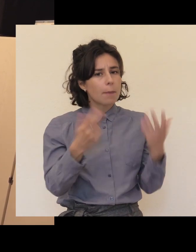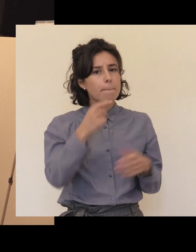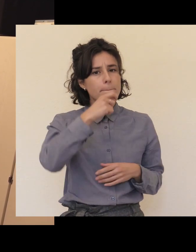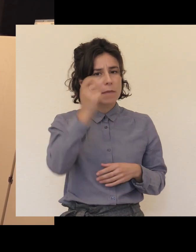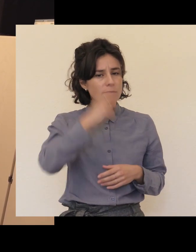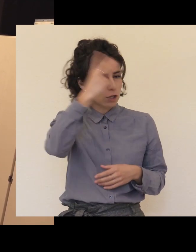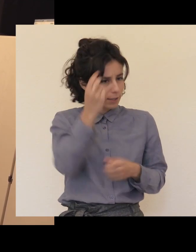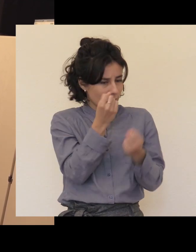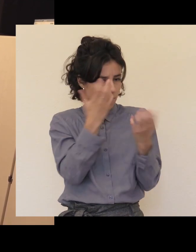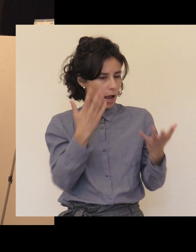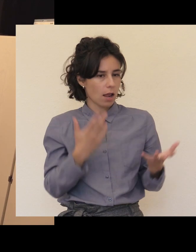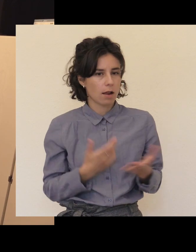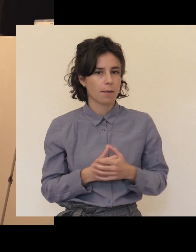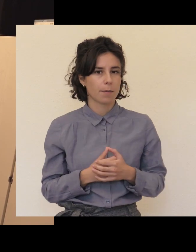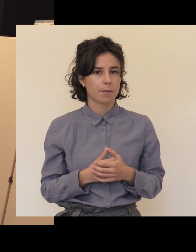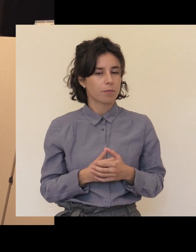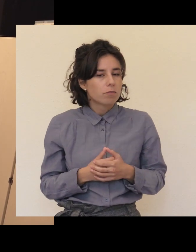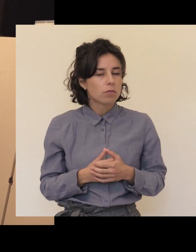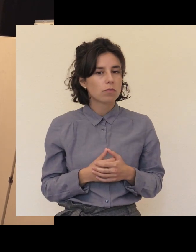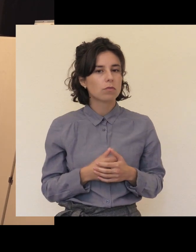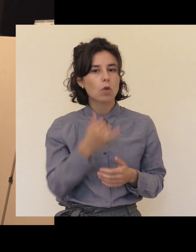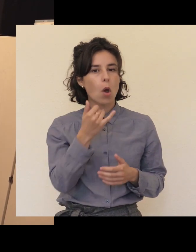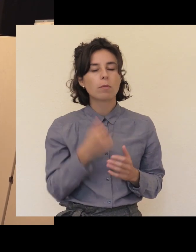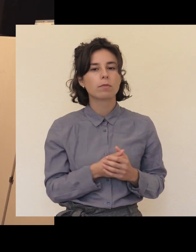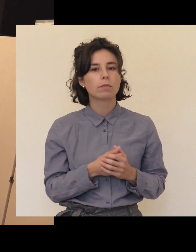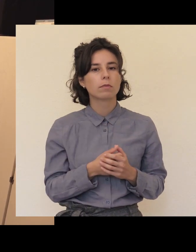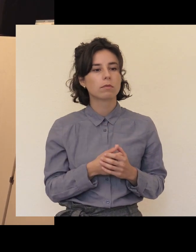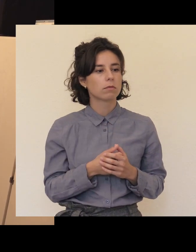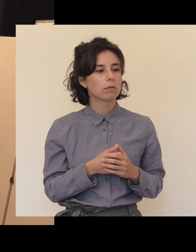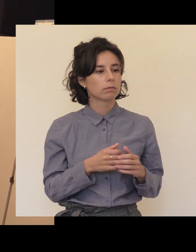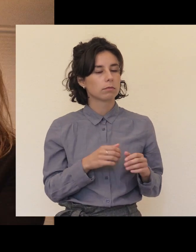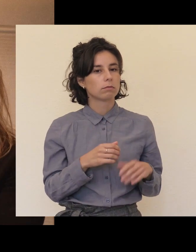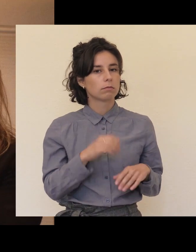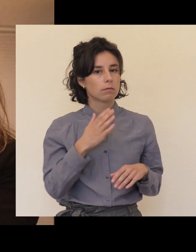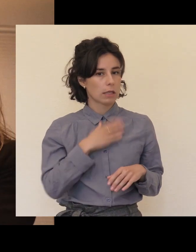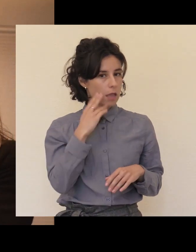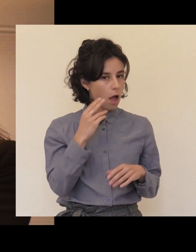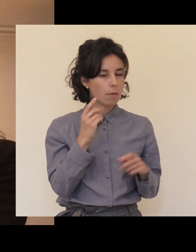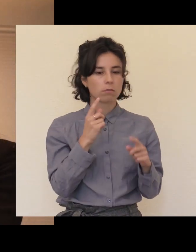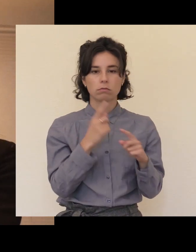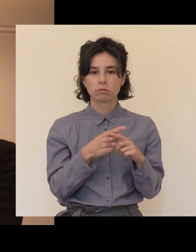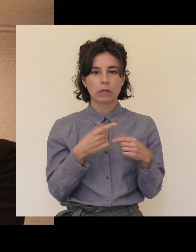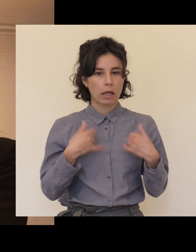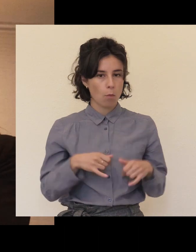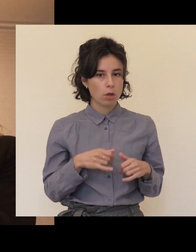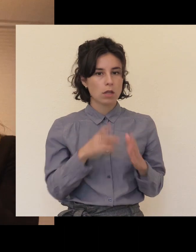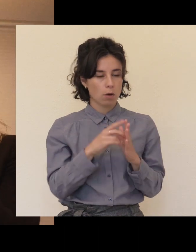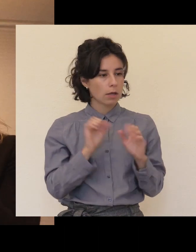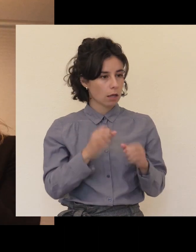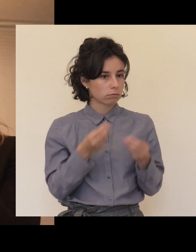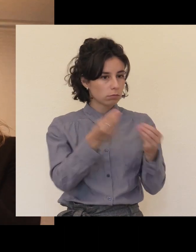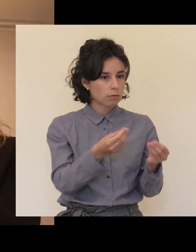Das ist mir ja klar. Ja, dann mit meinem Namen, meinem Geburtstag kann ich Ihnen weiterhelfen. Alles andere habe ich nicht.